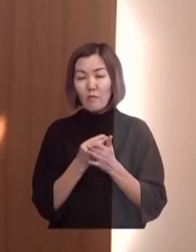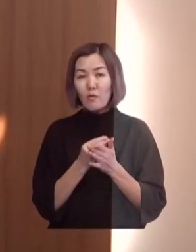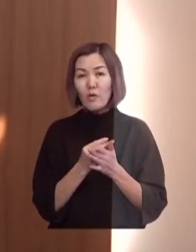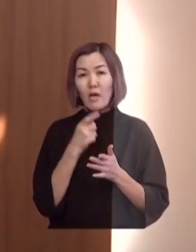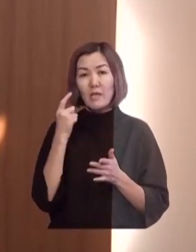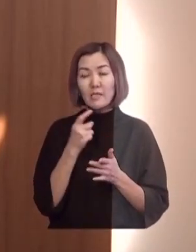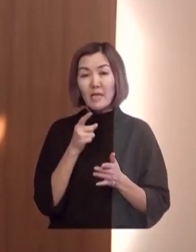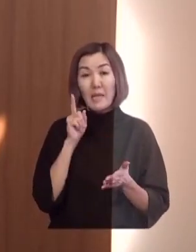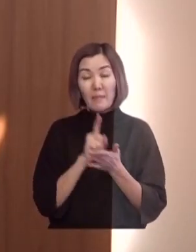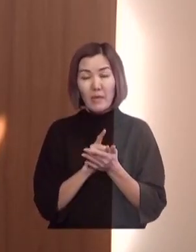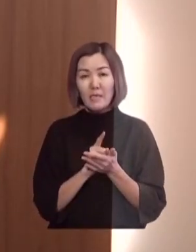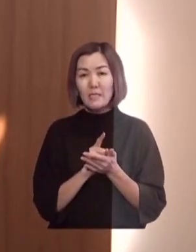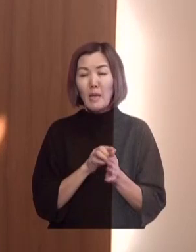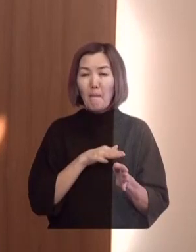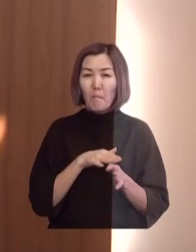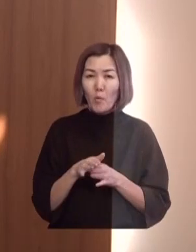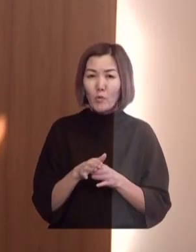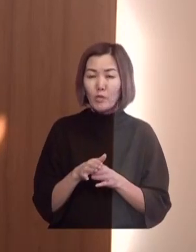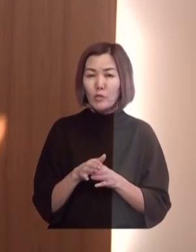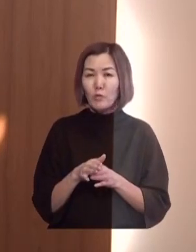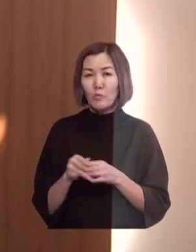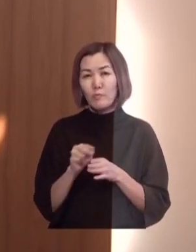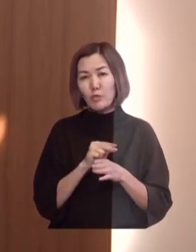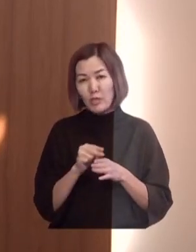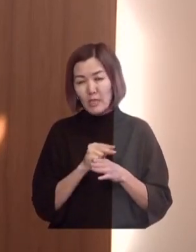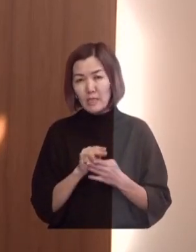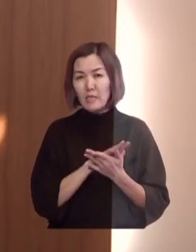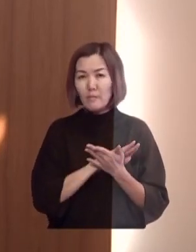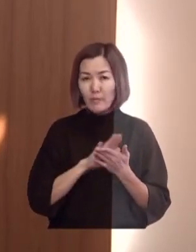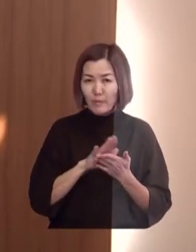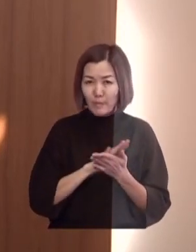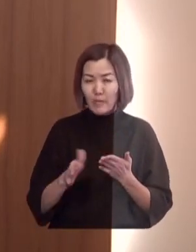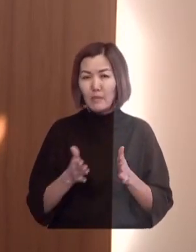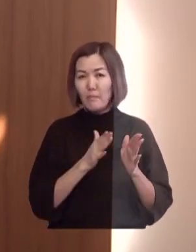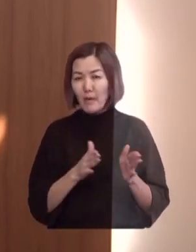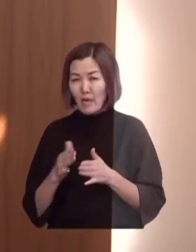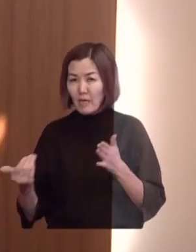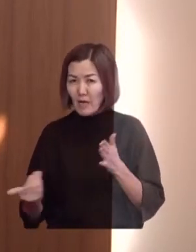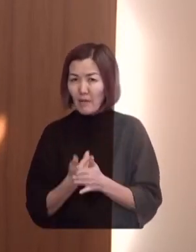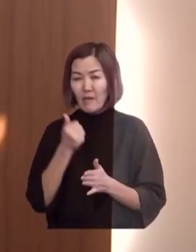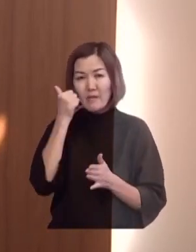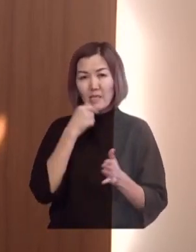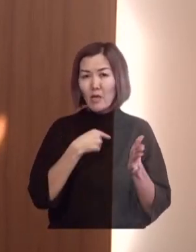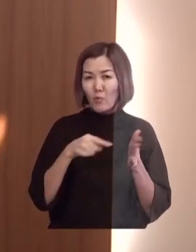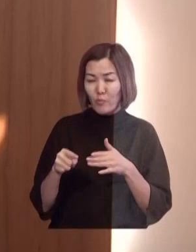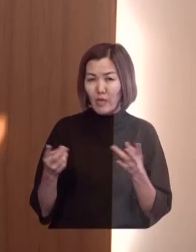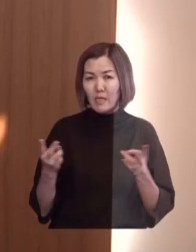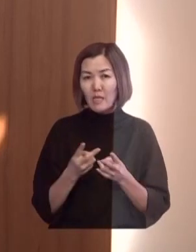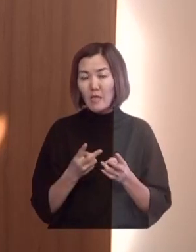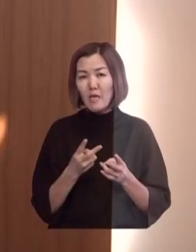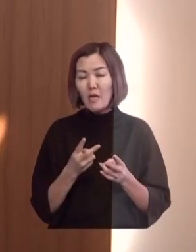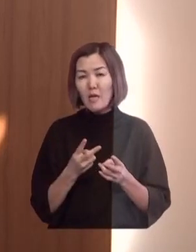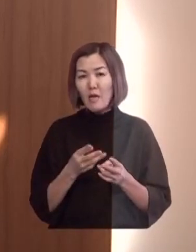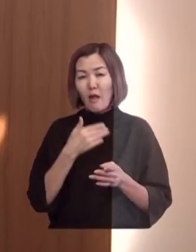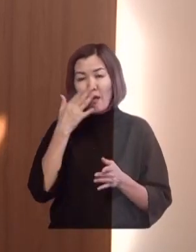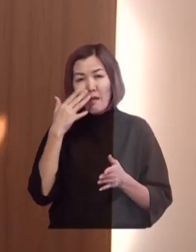он обязан полностью привести свои нагревательные приборы в порядок. Это летний период, промыть,